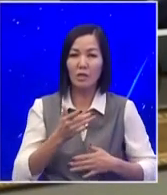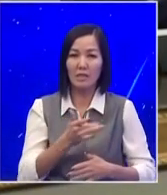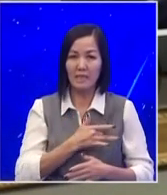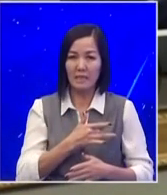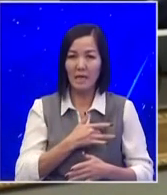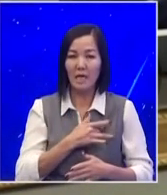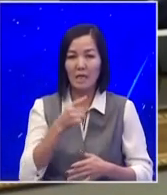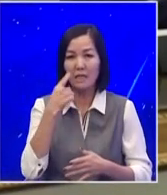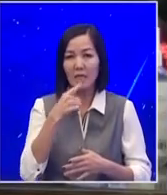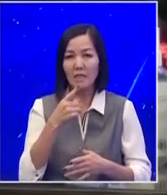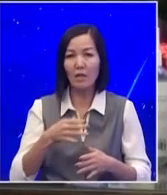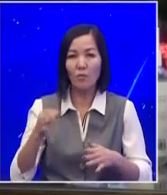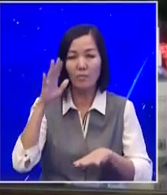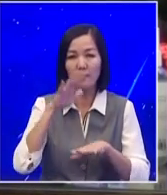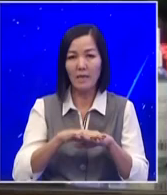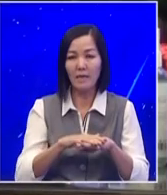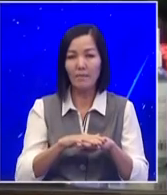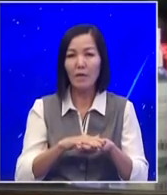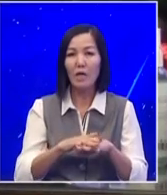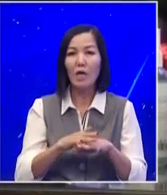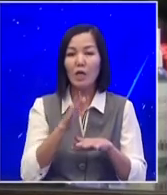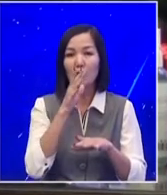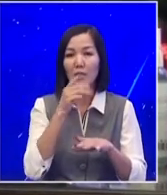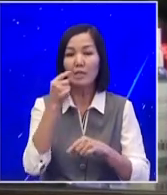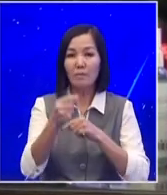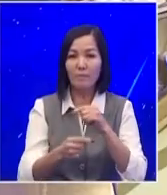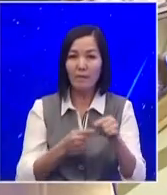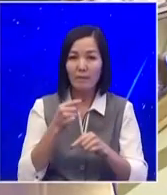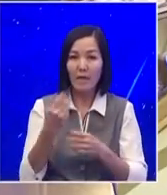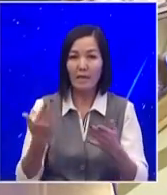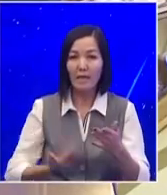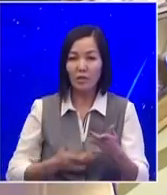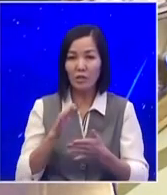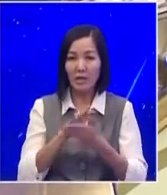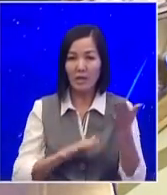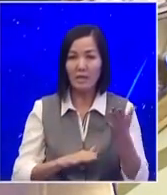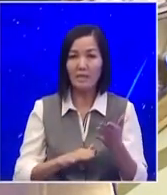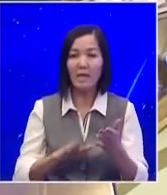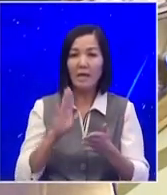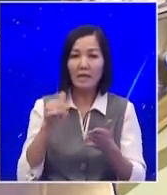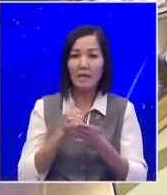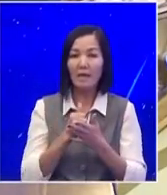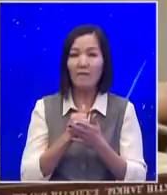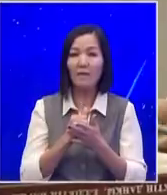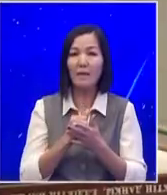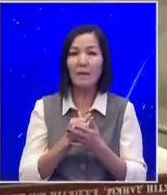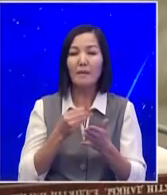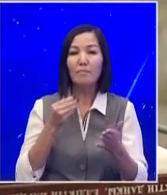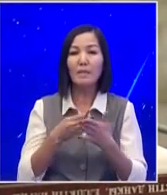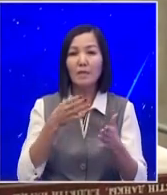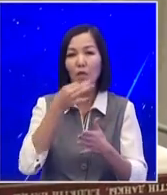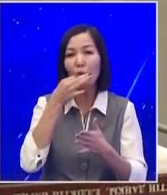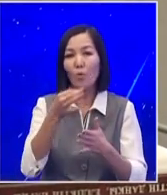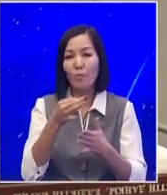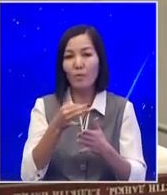Баталов. Однако жизнь идет своим чередом. Накопленные знания, профессиональные навыки и, главное, бесценный опыт, который